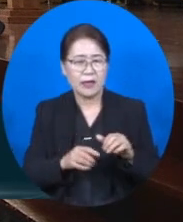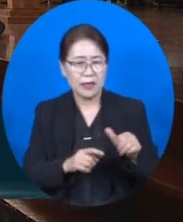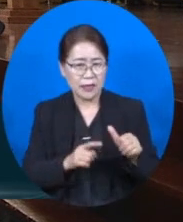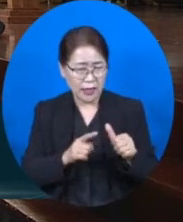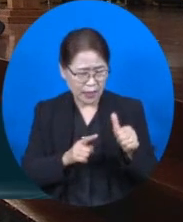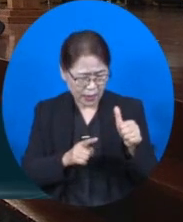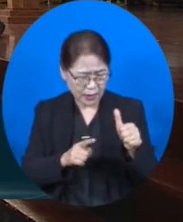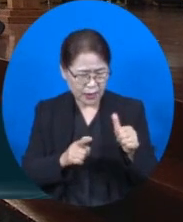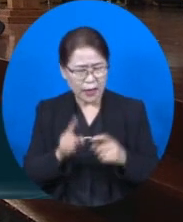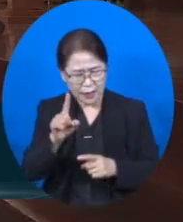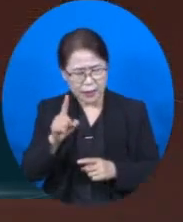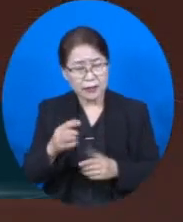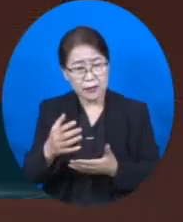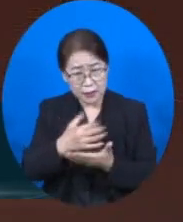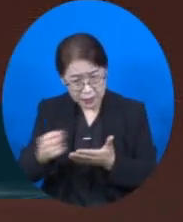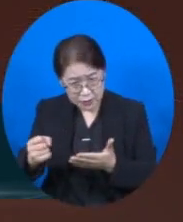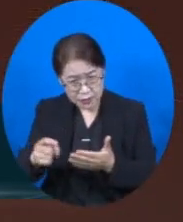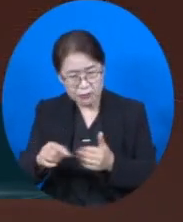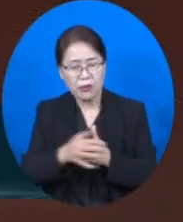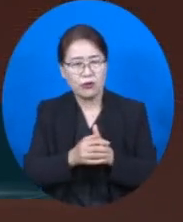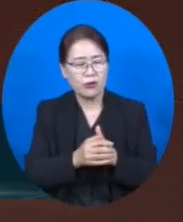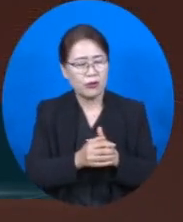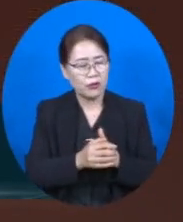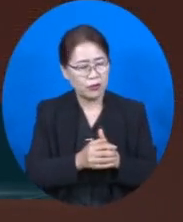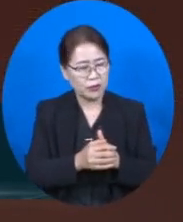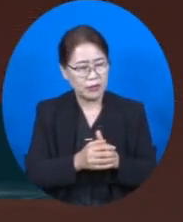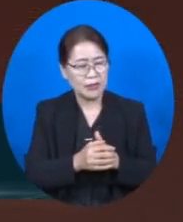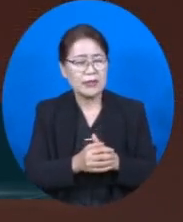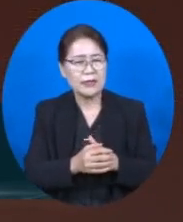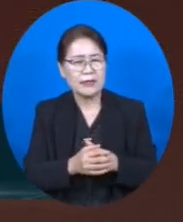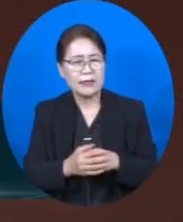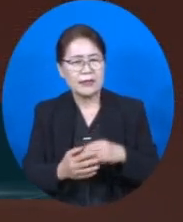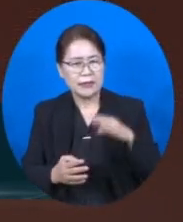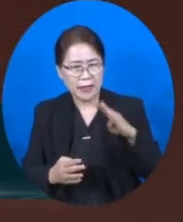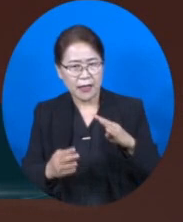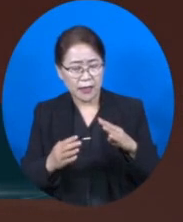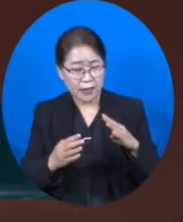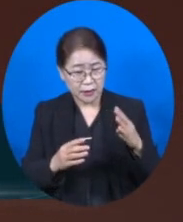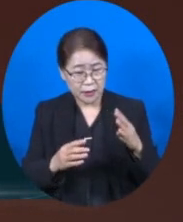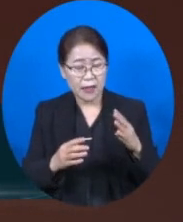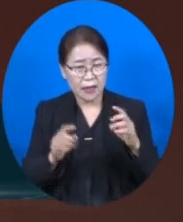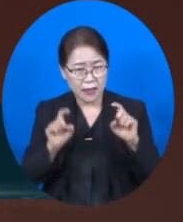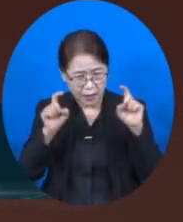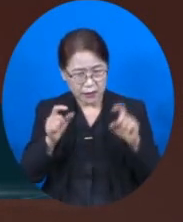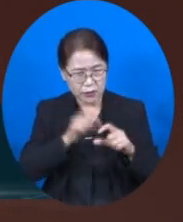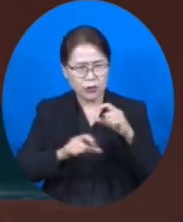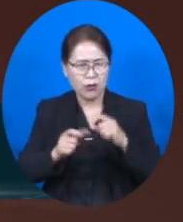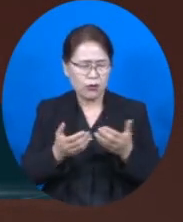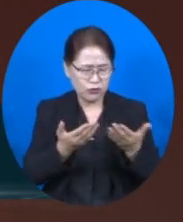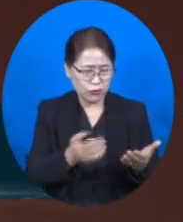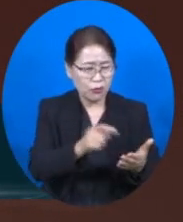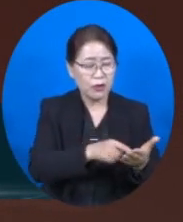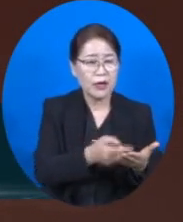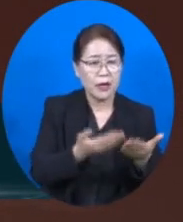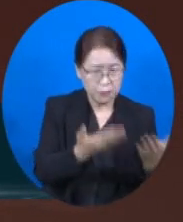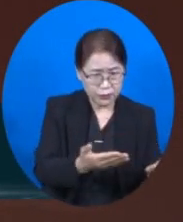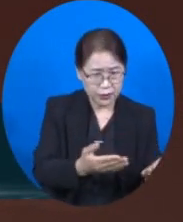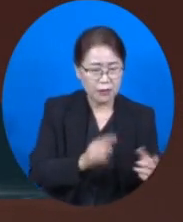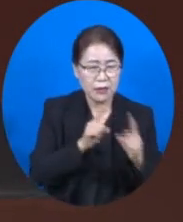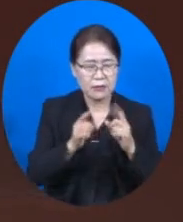자신이 세례장으로서 누군가를 속여서 빼앗은 것을 도적질이라고 생각을 했다는